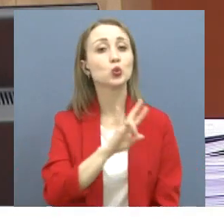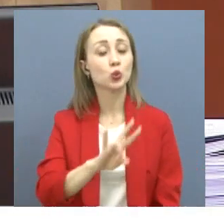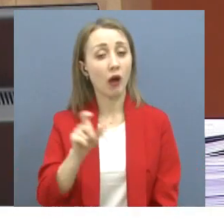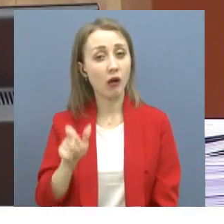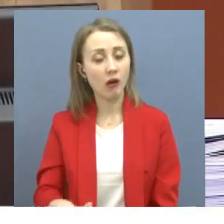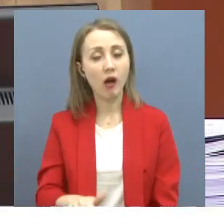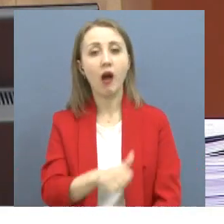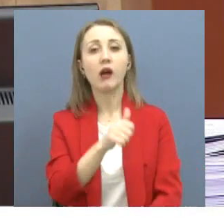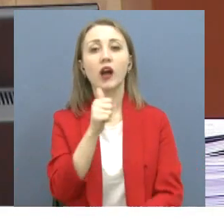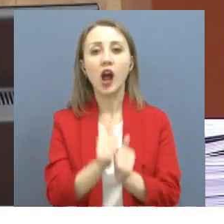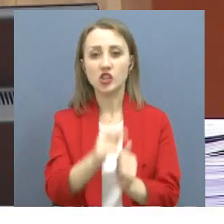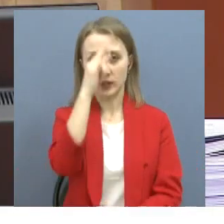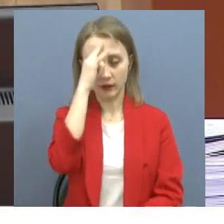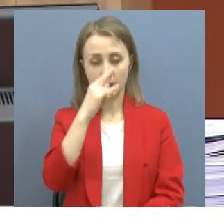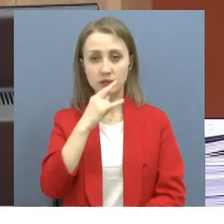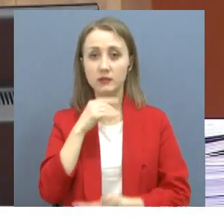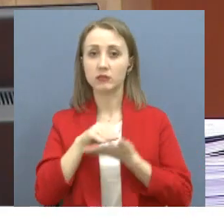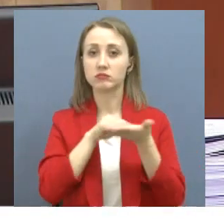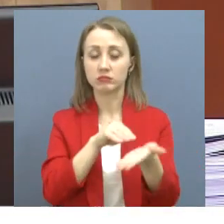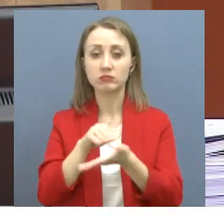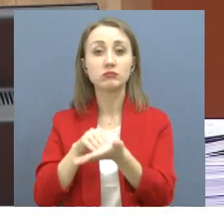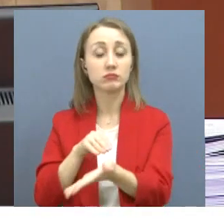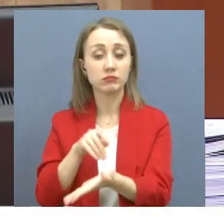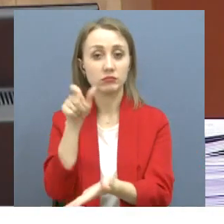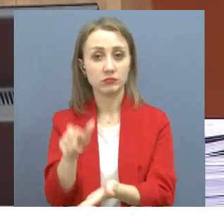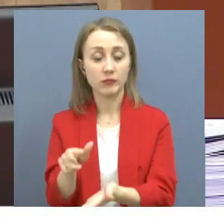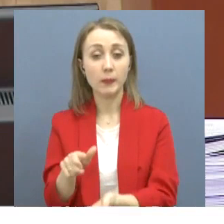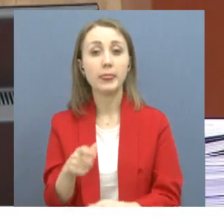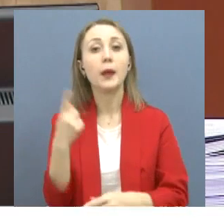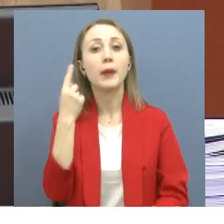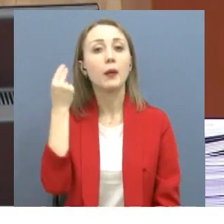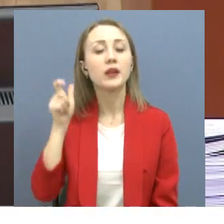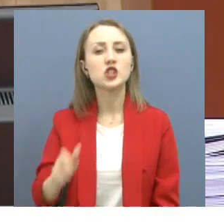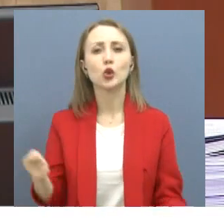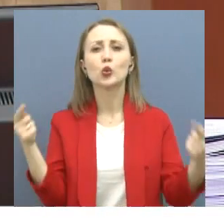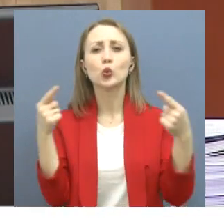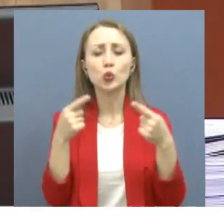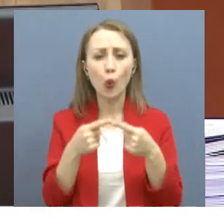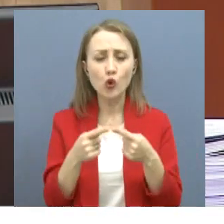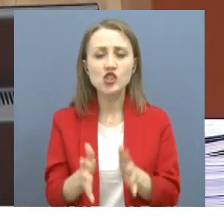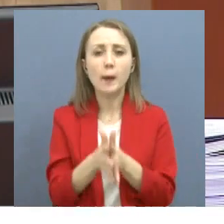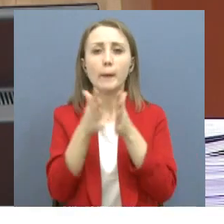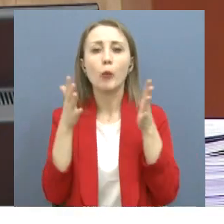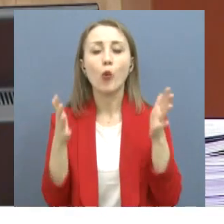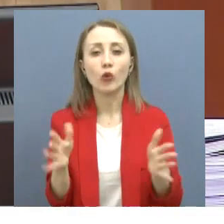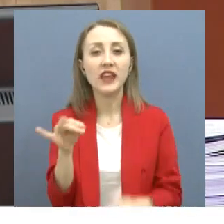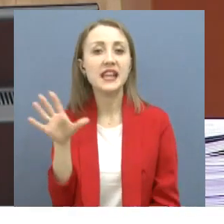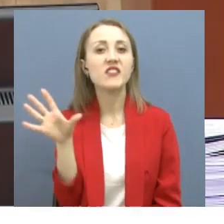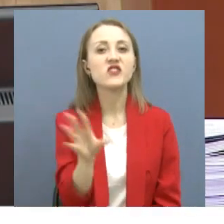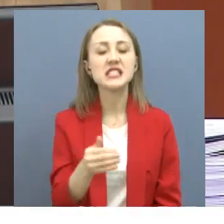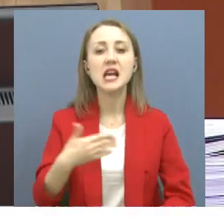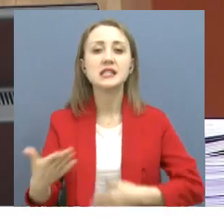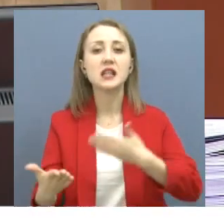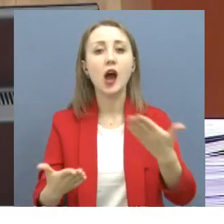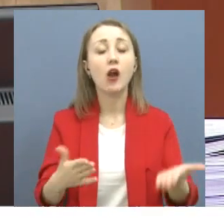адресовано каждому казахстанцу. Ельбасы, как всегда, очень точно, емко и всесторонне не